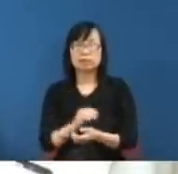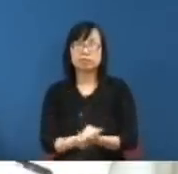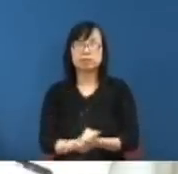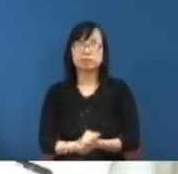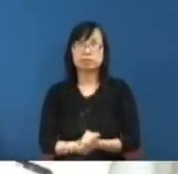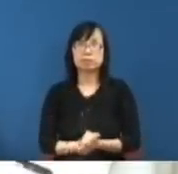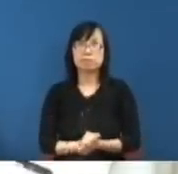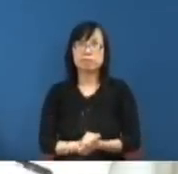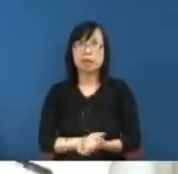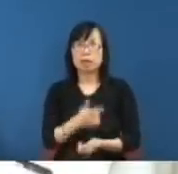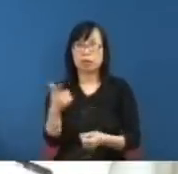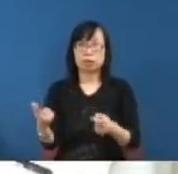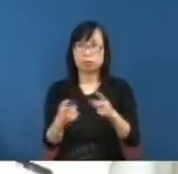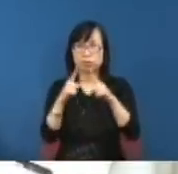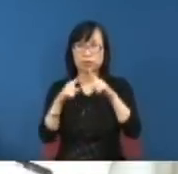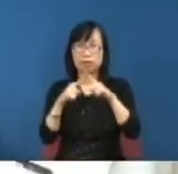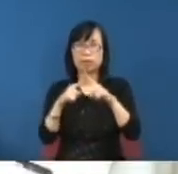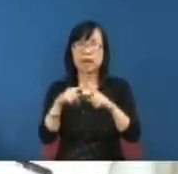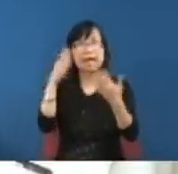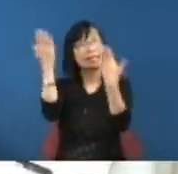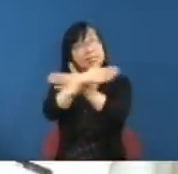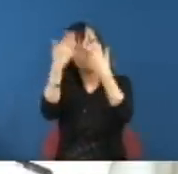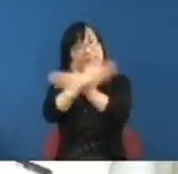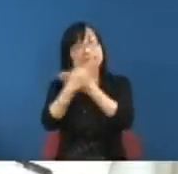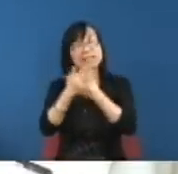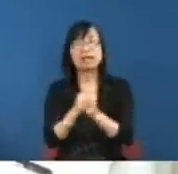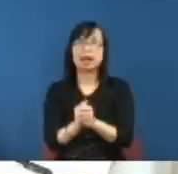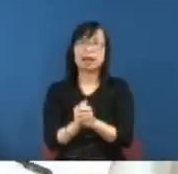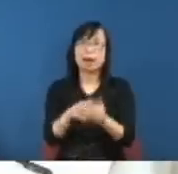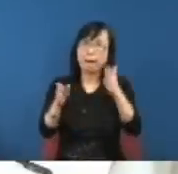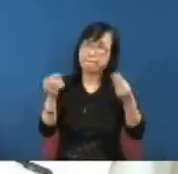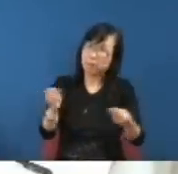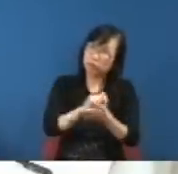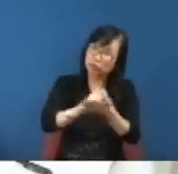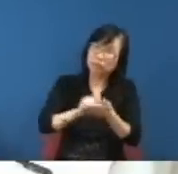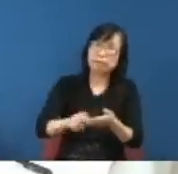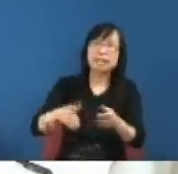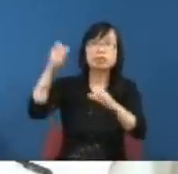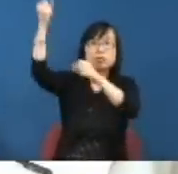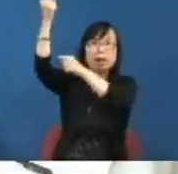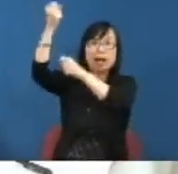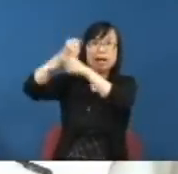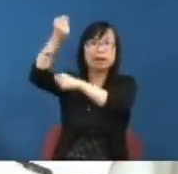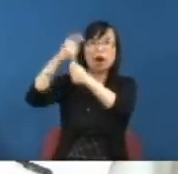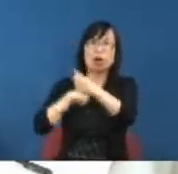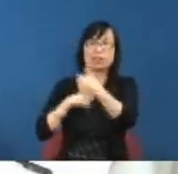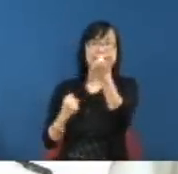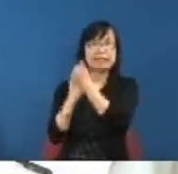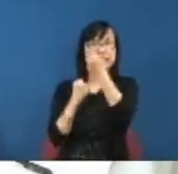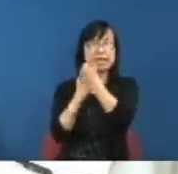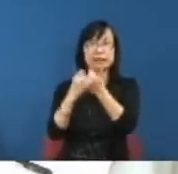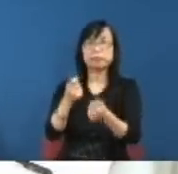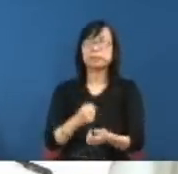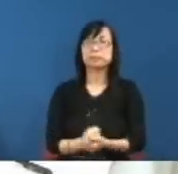即係話咧，但即係好多人咧，你睇到電視呢個罷工嘅時候咧，我揸住牌個 picketing 就係話即係哦，我支持你，同埋咧